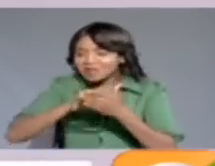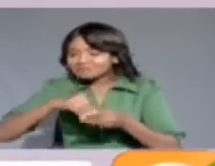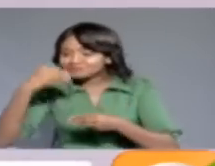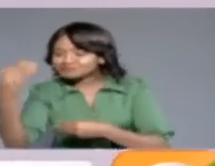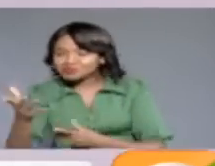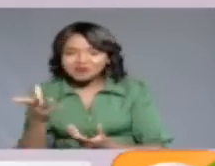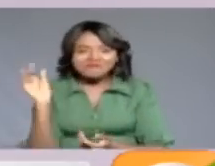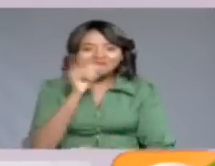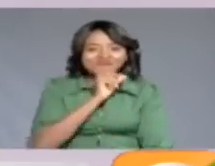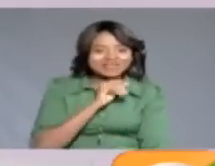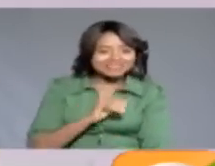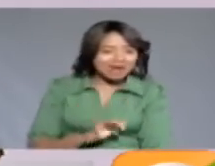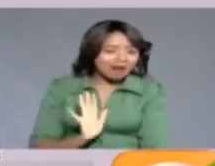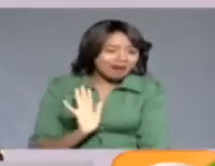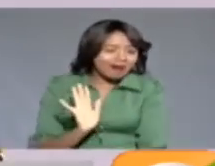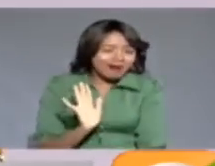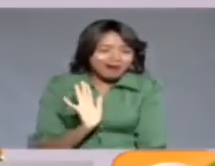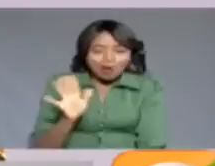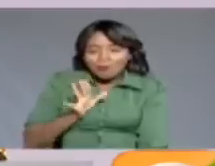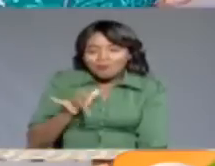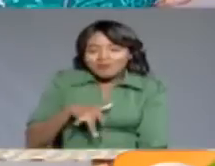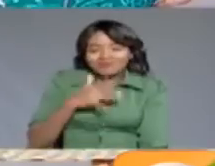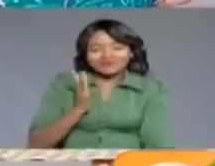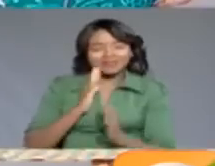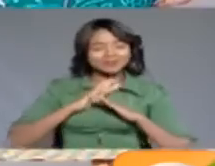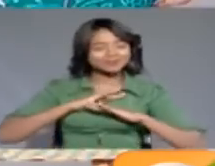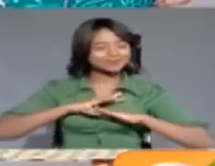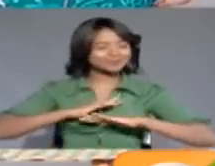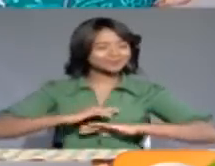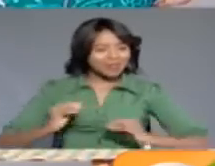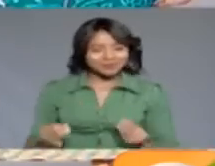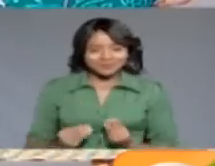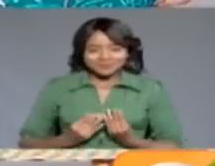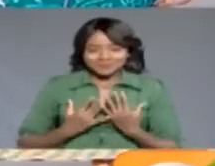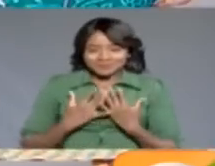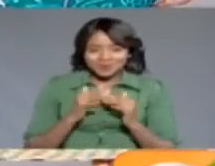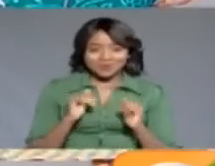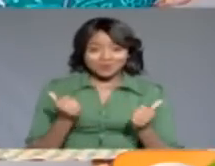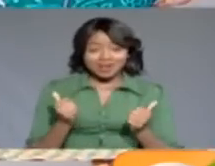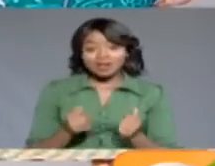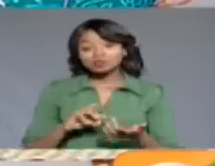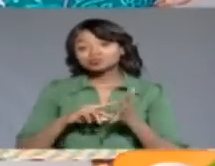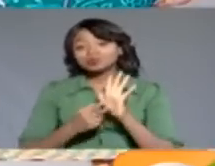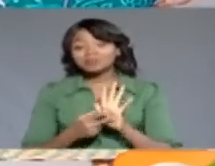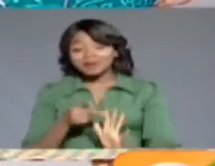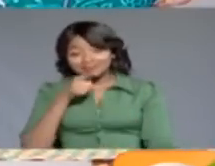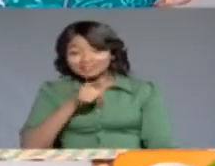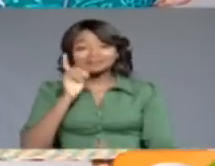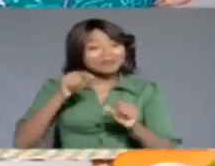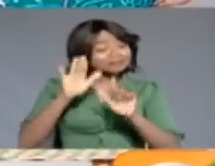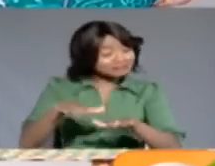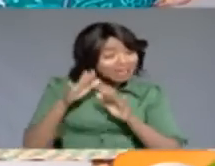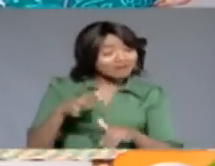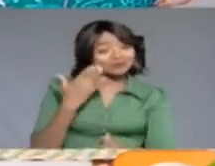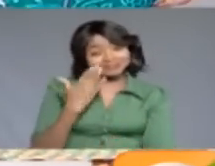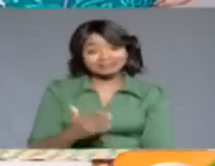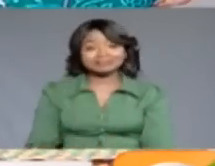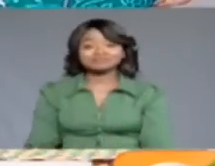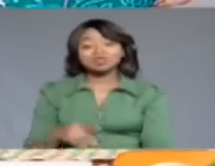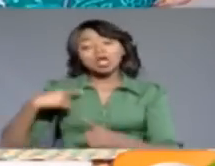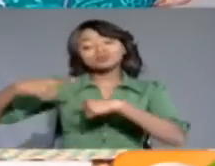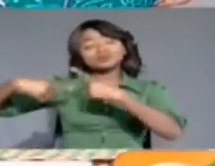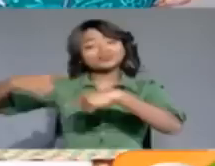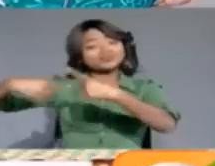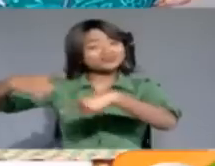mwanamke akifika na kanusanusa basi ndani nafsi yake anafurahi. Unaona? Sasa hivi vitu lazima viendelee. Hata baada ya ndoa. Eh, mwanamke wako